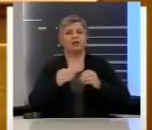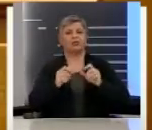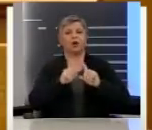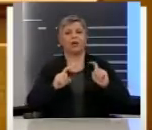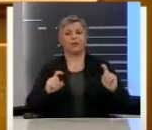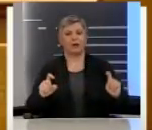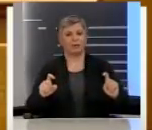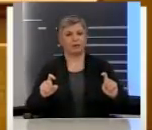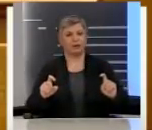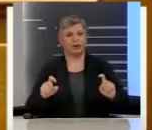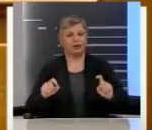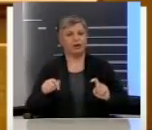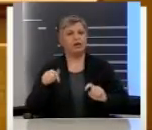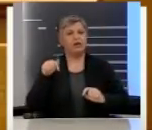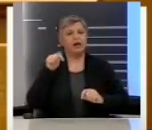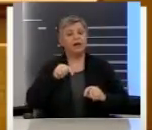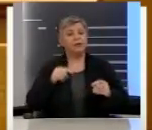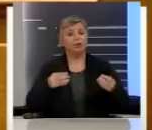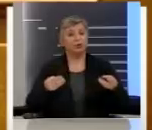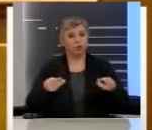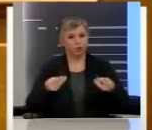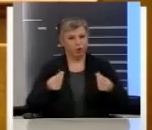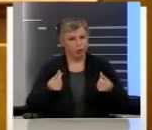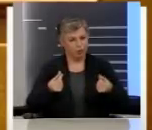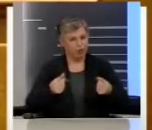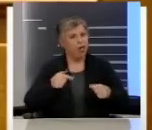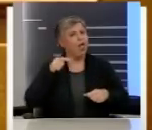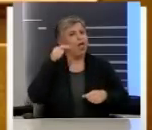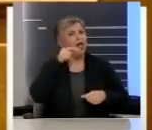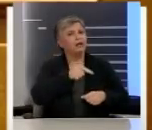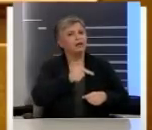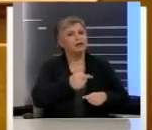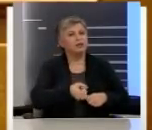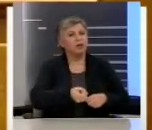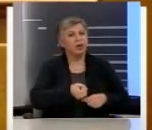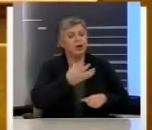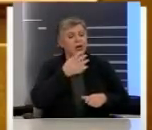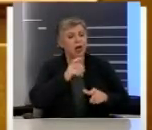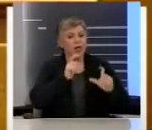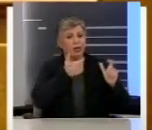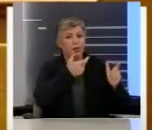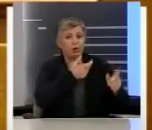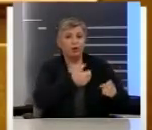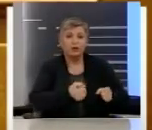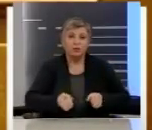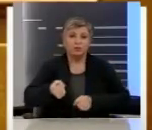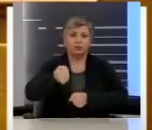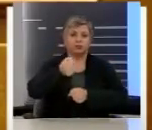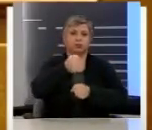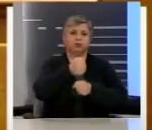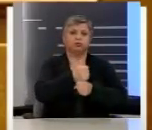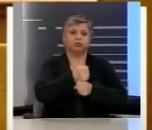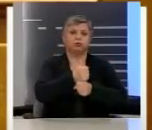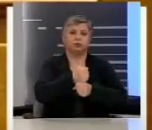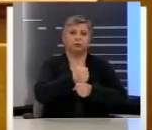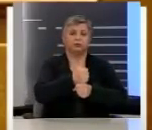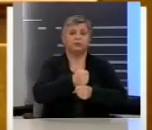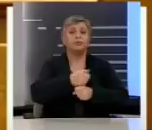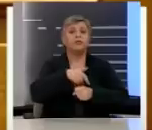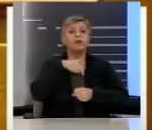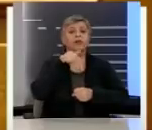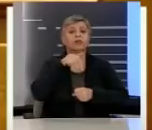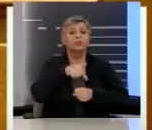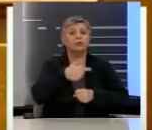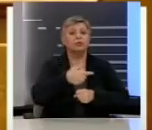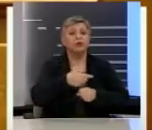Τομές τις οποίες εσείς που κυβερνήσατε τον τόπο και μόνοι σας επί 24 σχεδόν χρόνια,